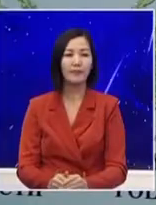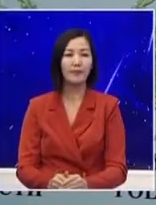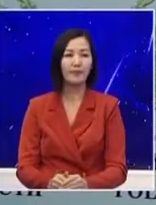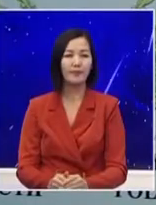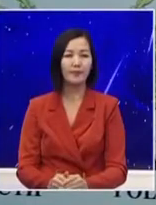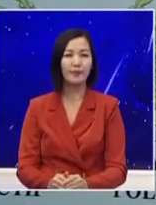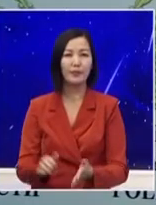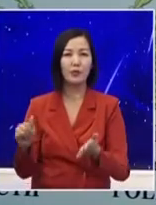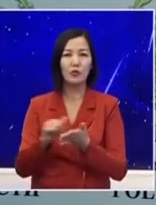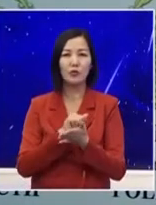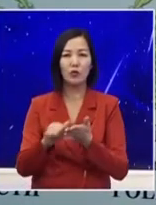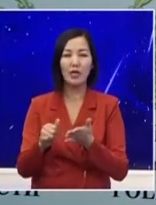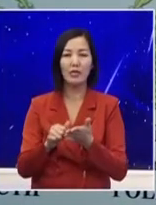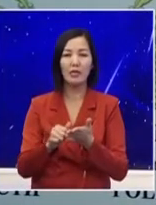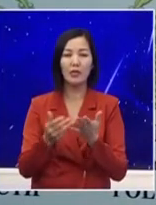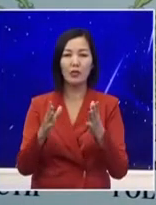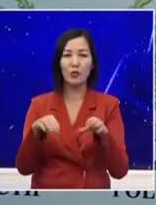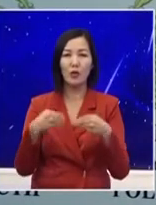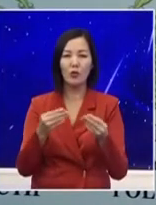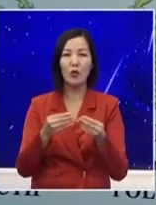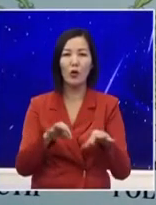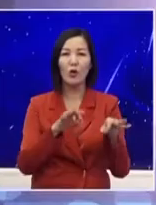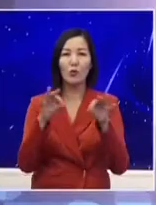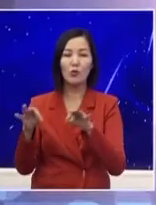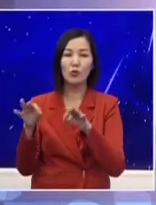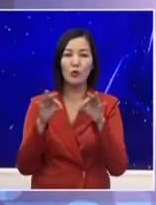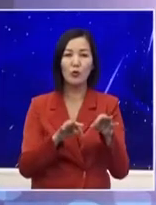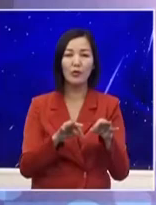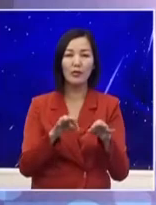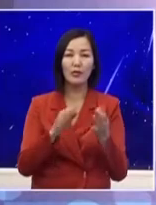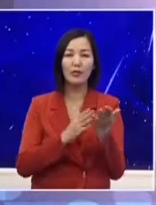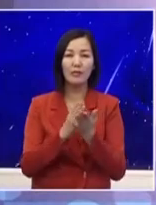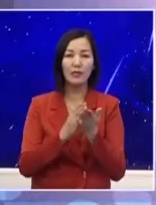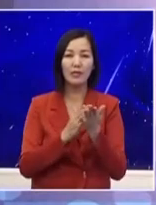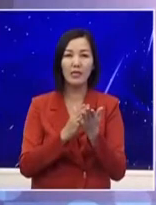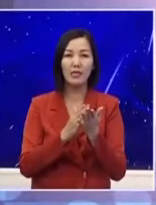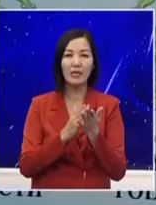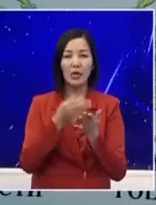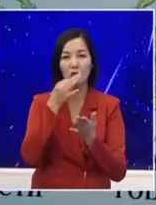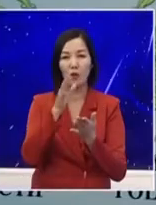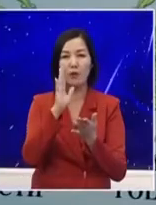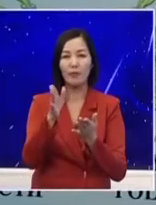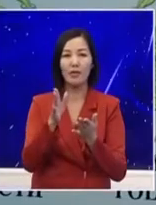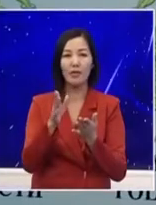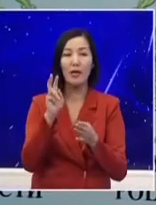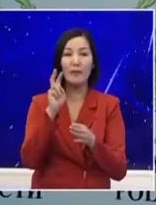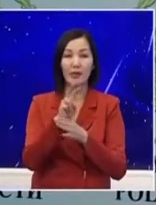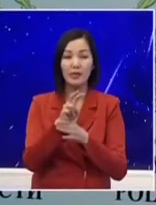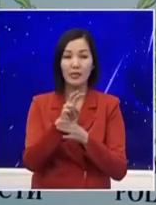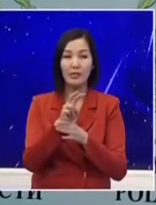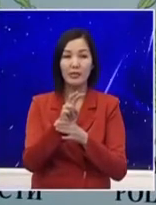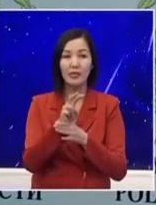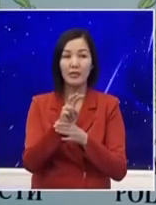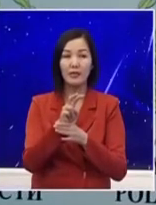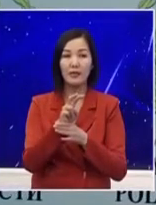жоқ. Құжаттандыру мәселесі ол жаңа көш-қон қызметкерлерінің қарамағында. Егер де жергілікті полиция жаңа қызметкерлерге барса да, оған жаңа